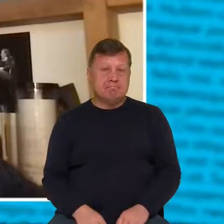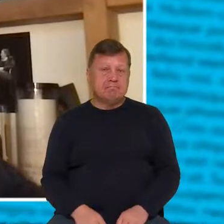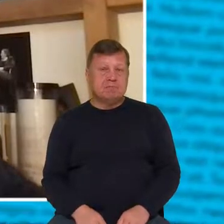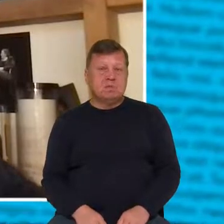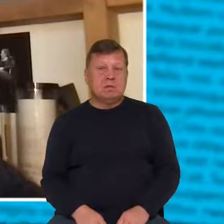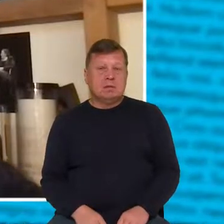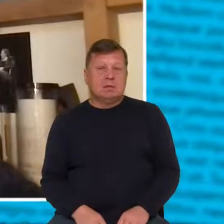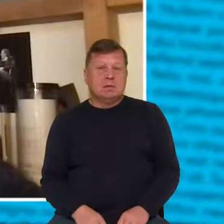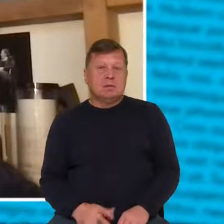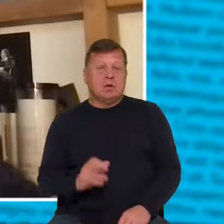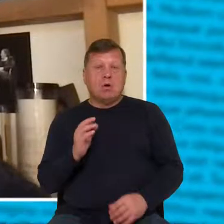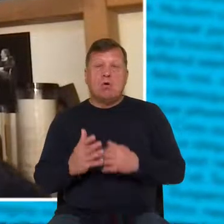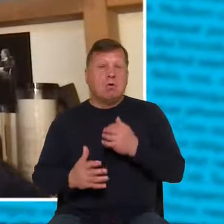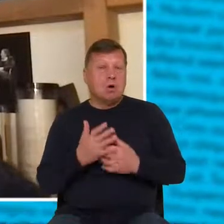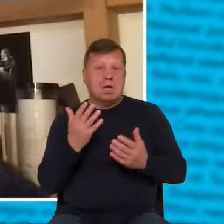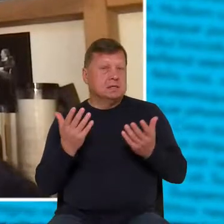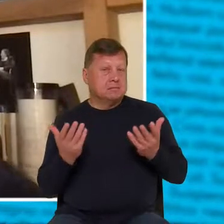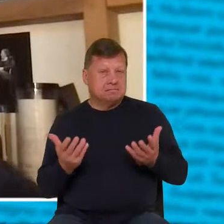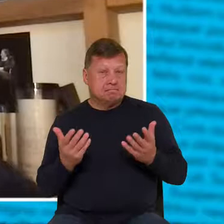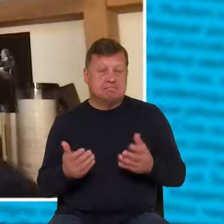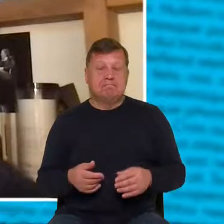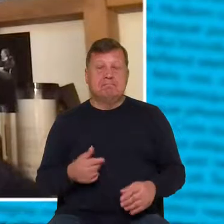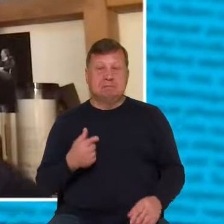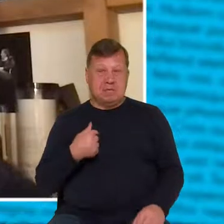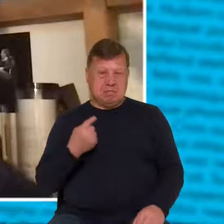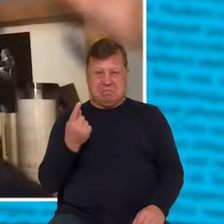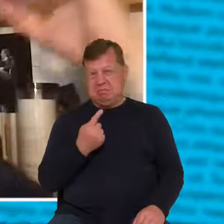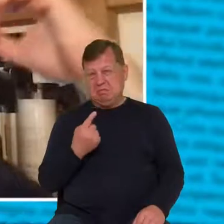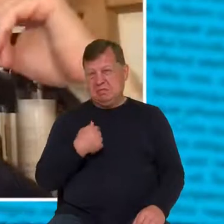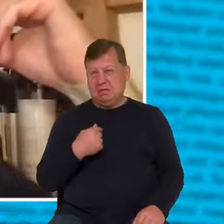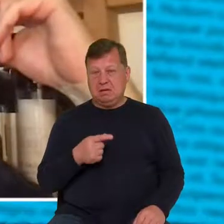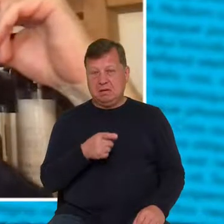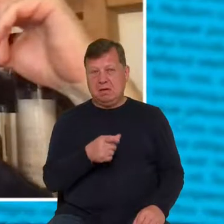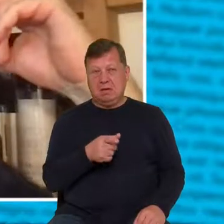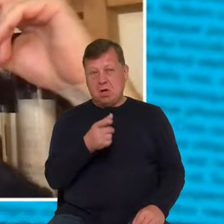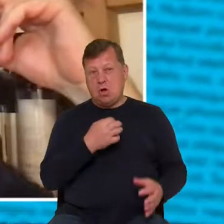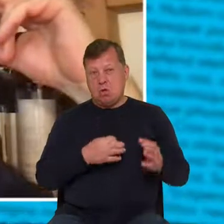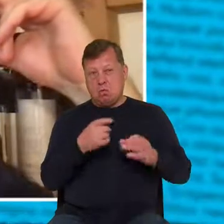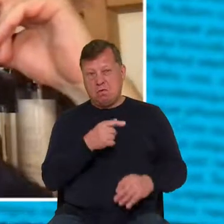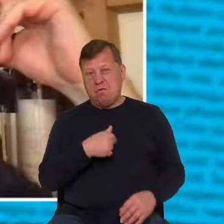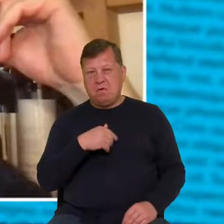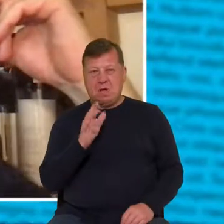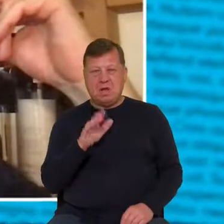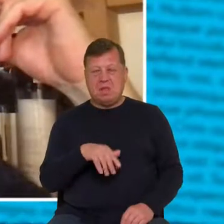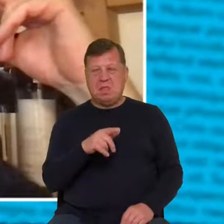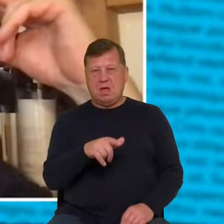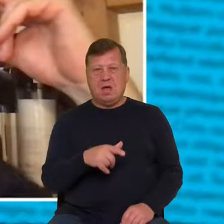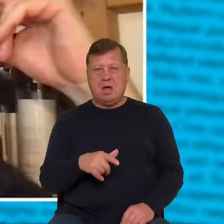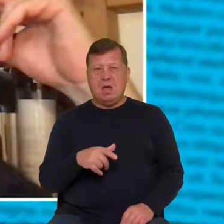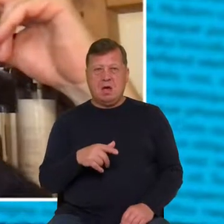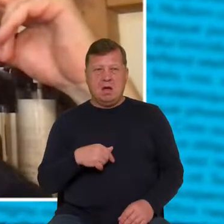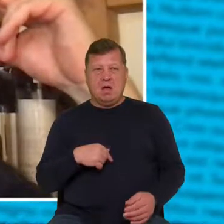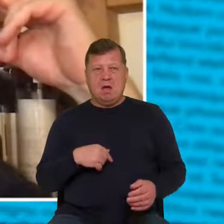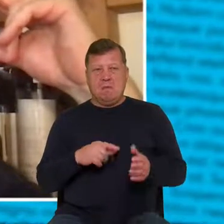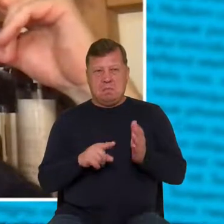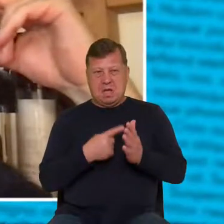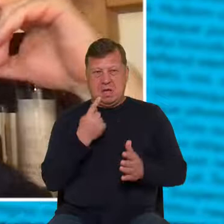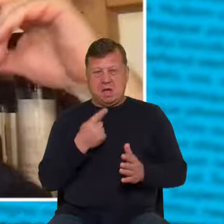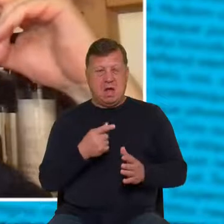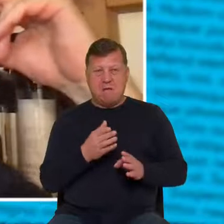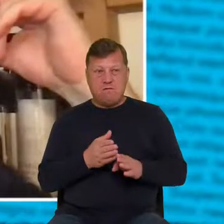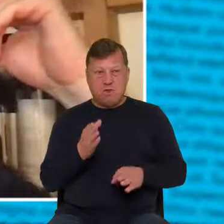Okazało się, że pomimo tego, że myślałem, że po raz pierwszy mi opowiadają tę historię, okazało się, że opowiadali tę historię już wcześniej. W